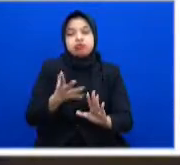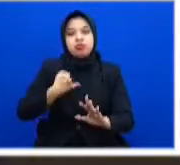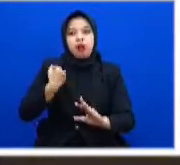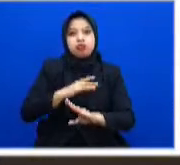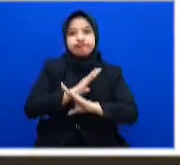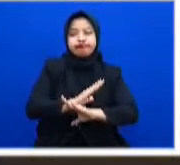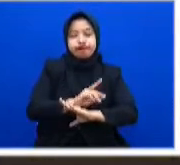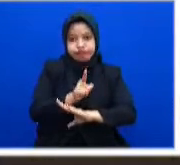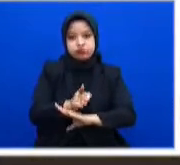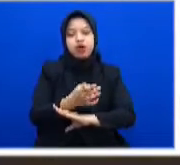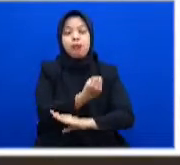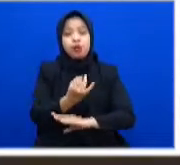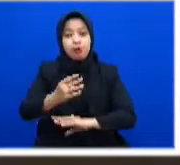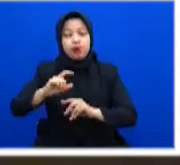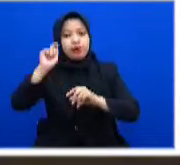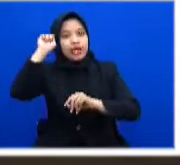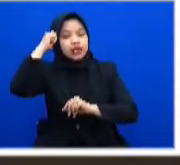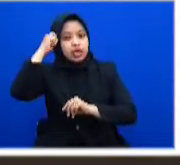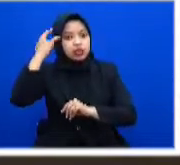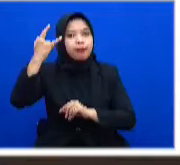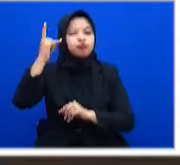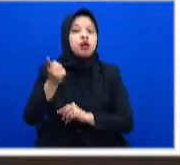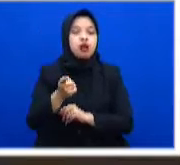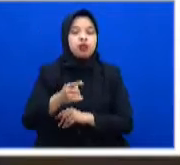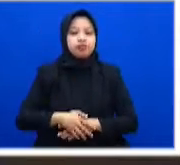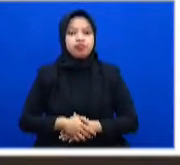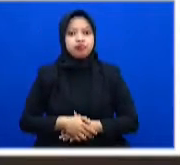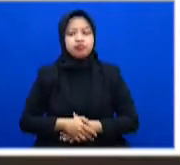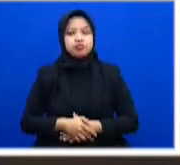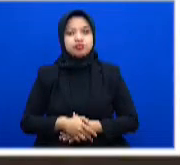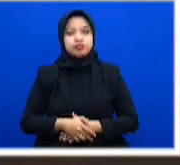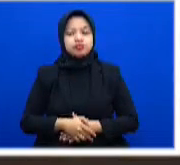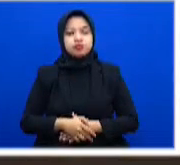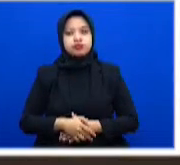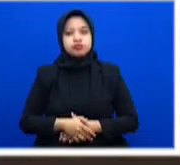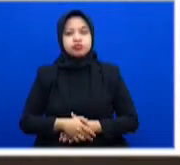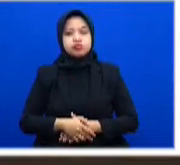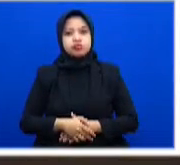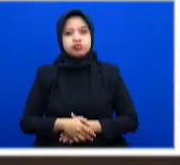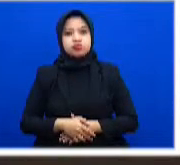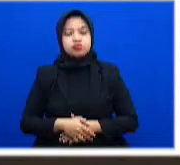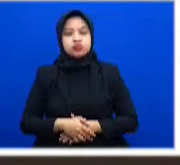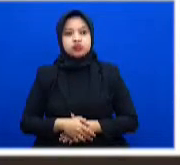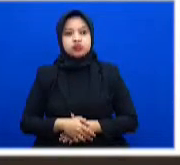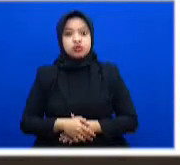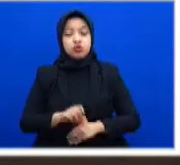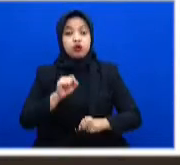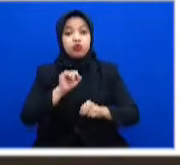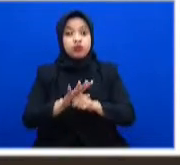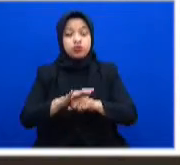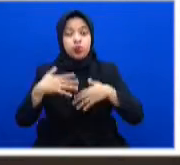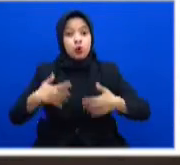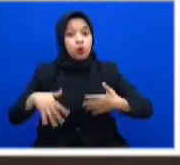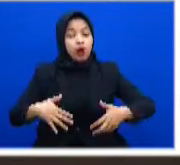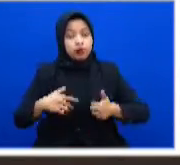agak halau sampai akhir kasus Agan bahaya dari kompetitif meningkat lagi